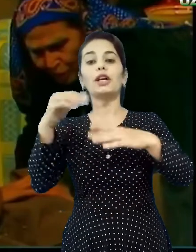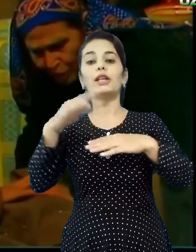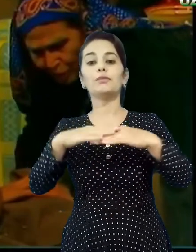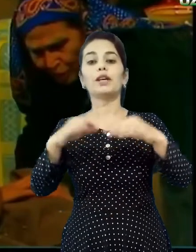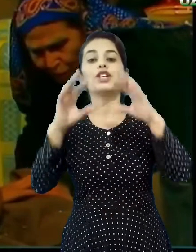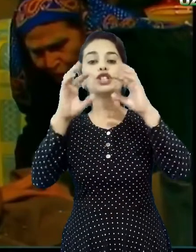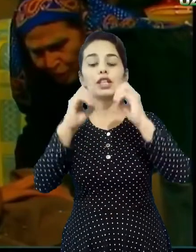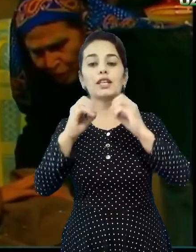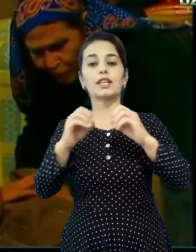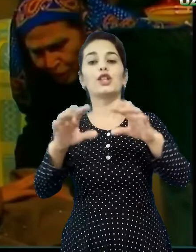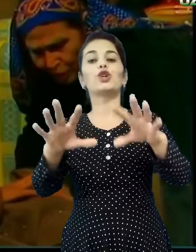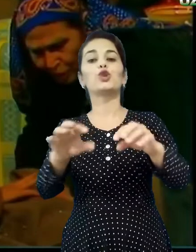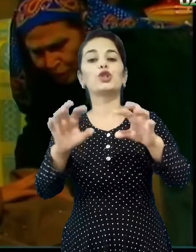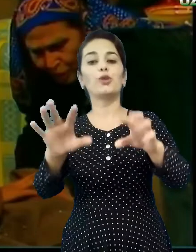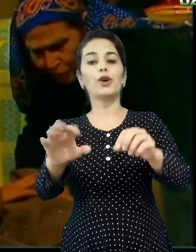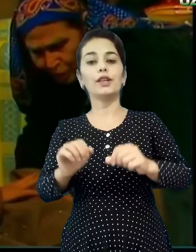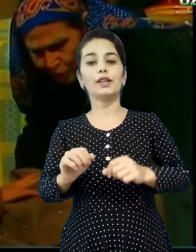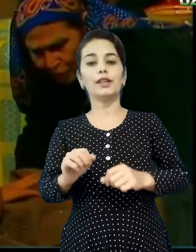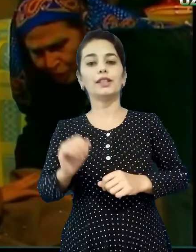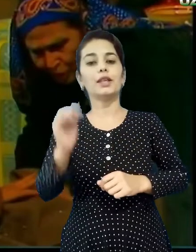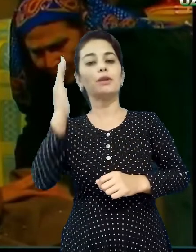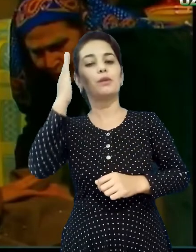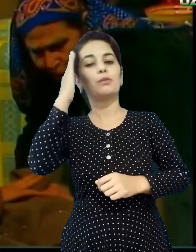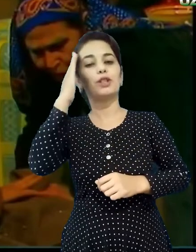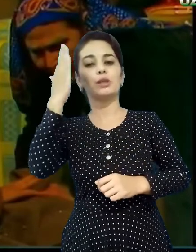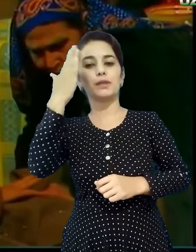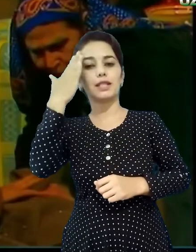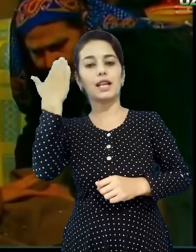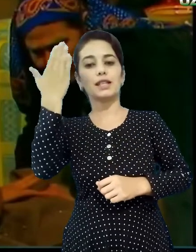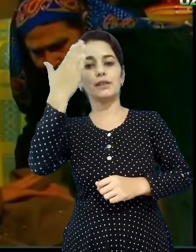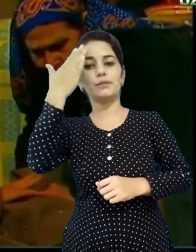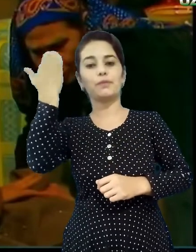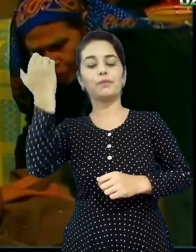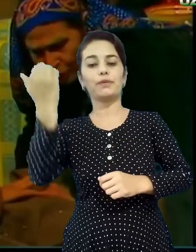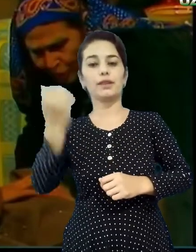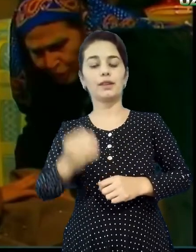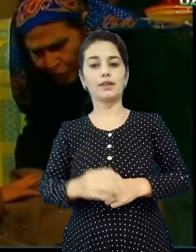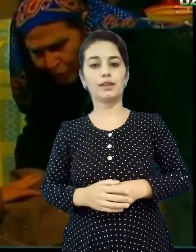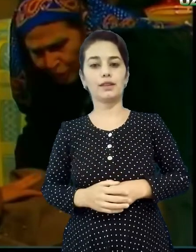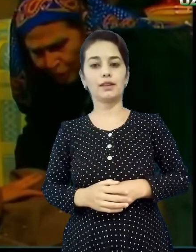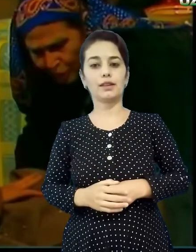"Nega qo'llarimni tishlaysan, kichik voy?" deb boshimni siladi.